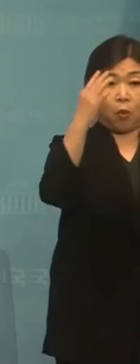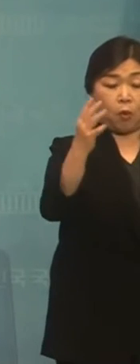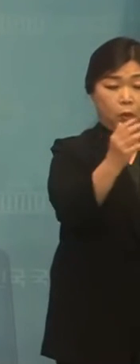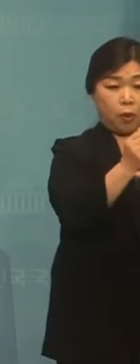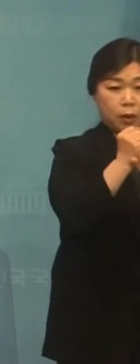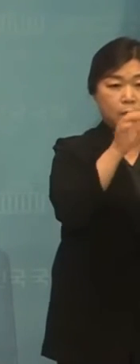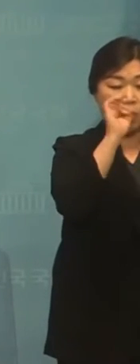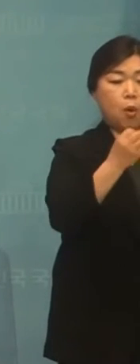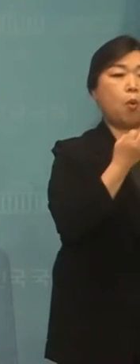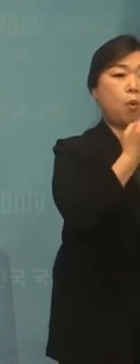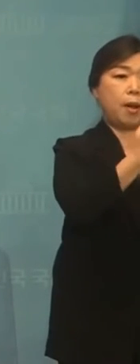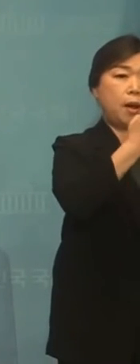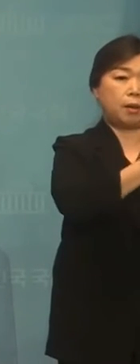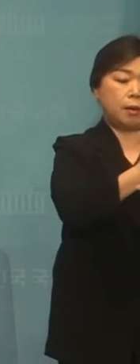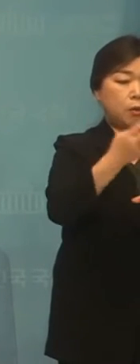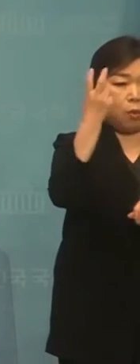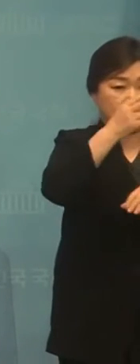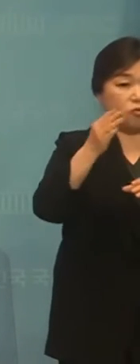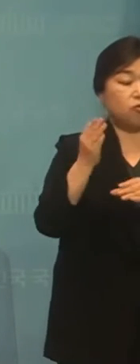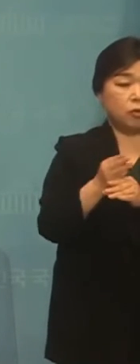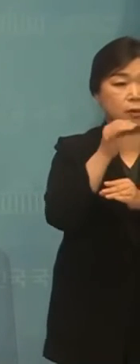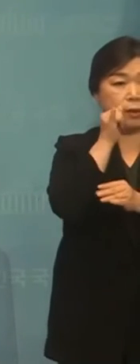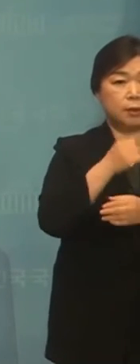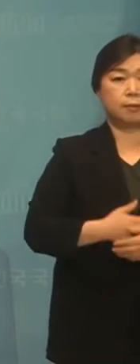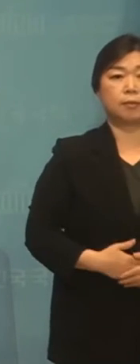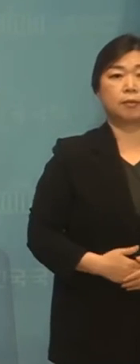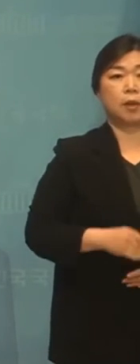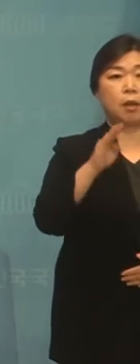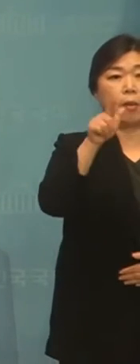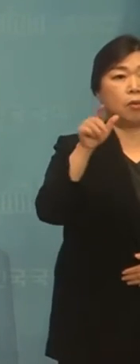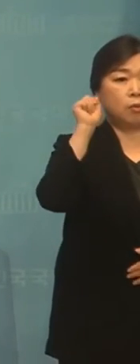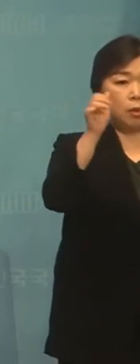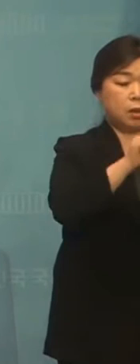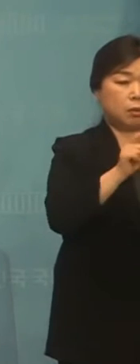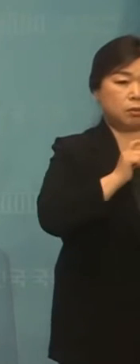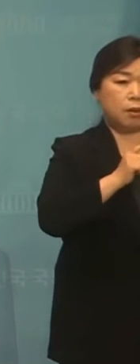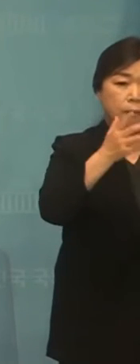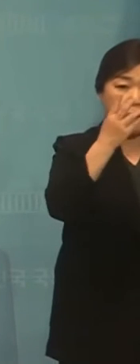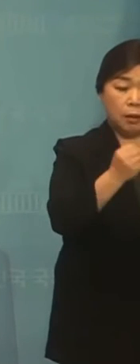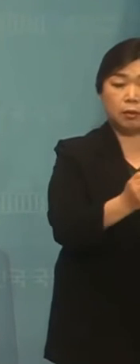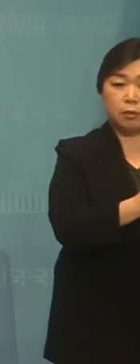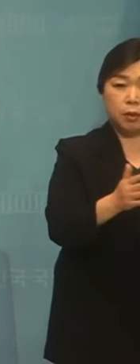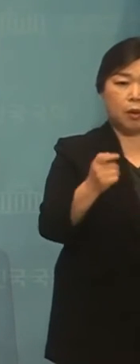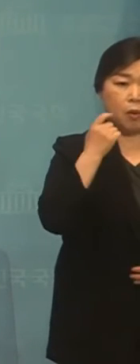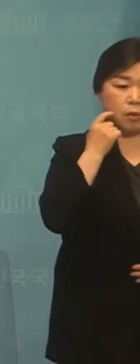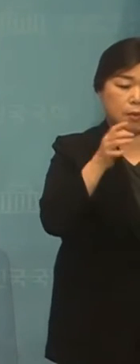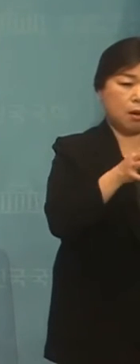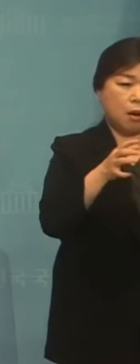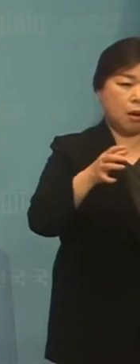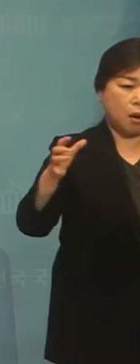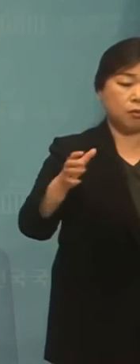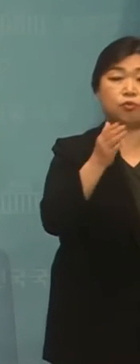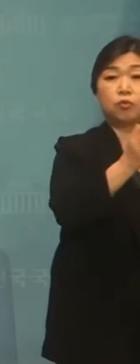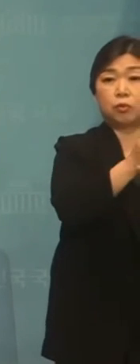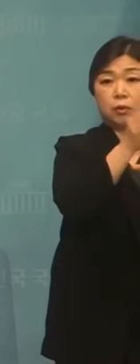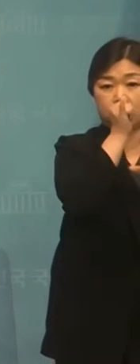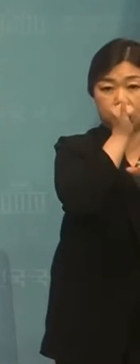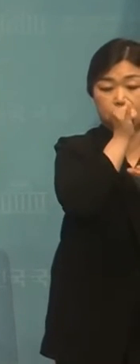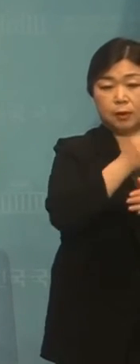것들을 고발하시겠다고 지금 검토하고 있습니다. 박형준 후보의 의혹이 너무 많아서 거짓말이 늘어나고 있는